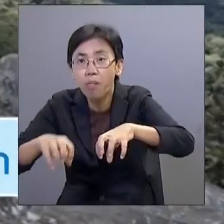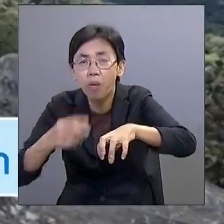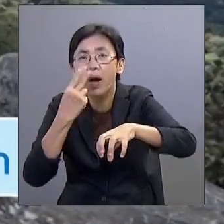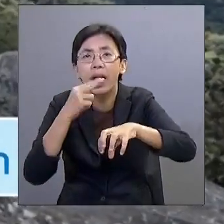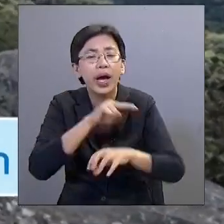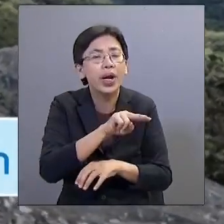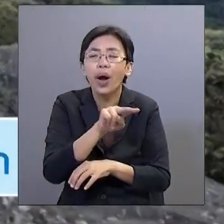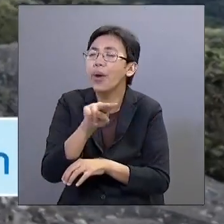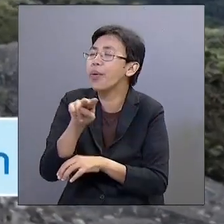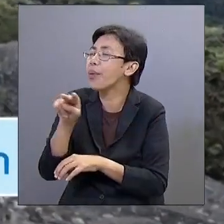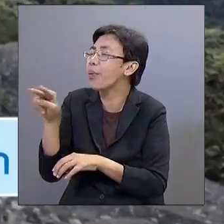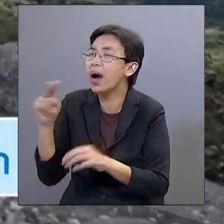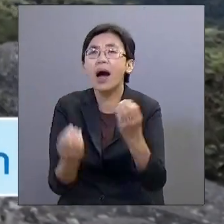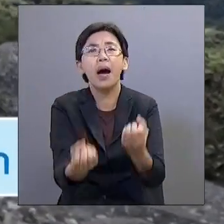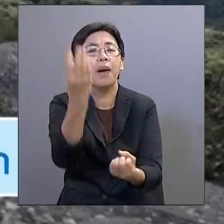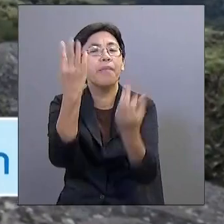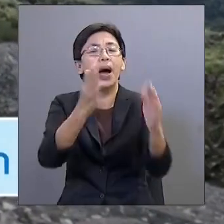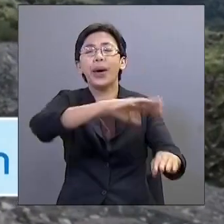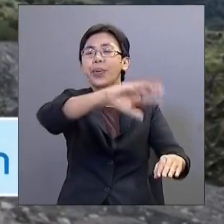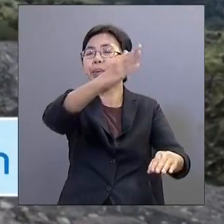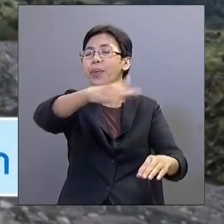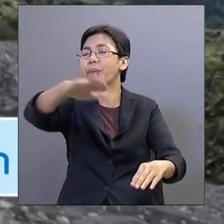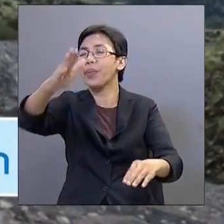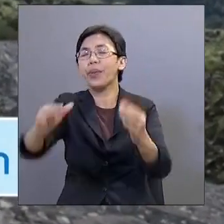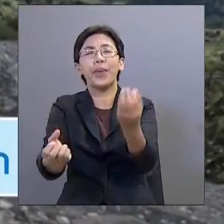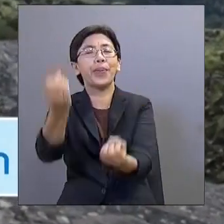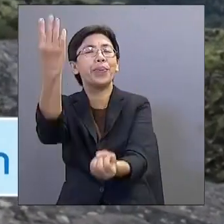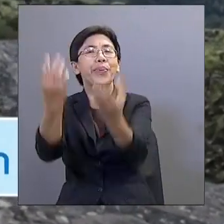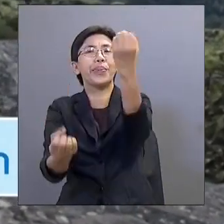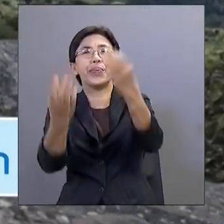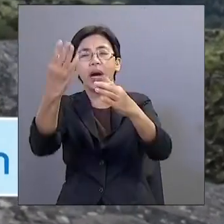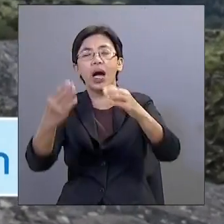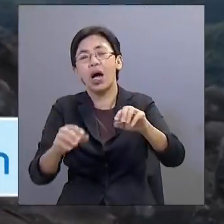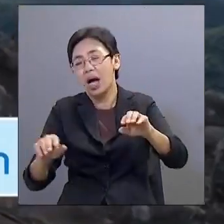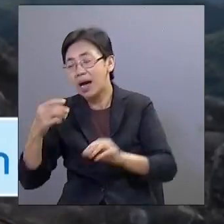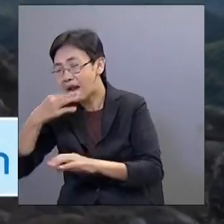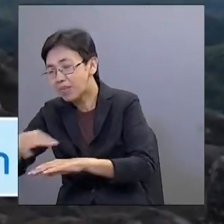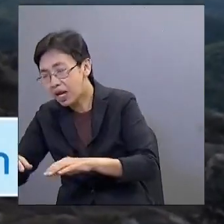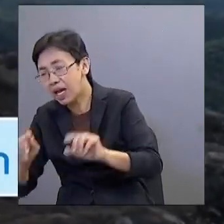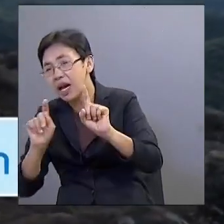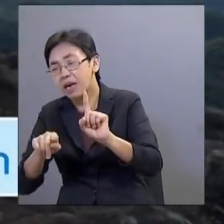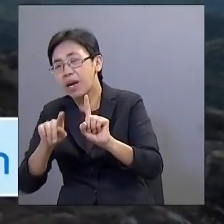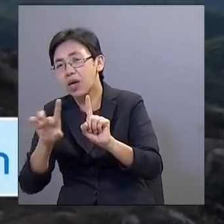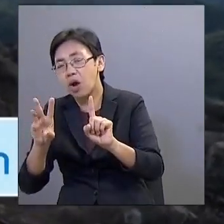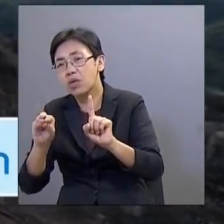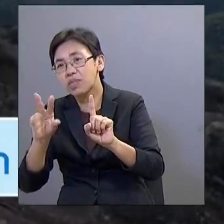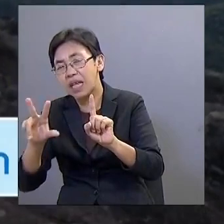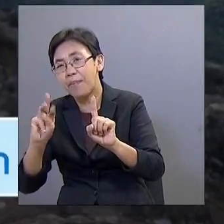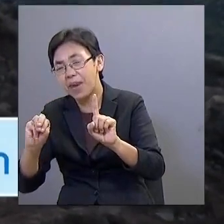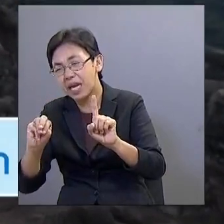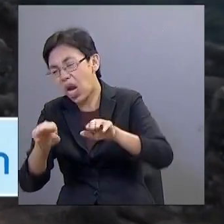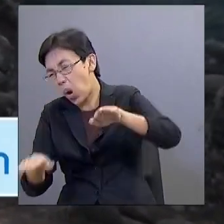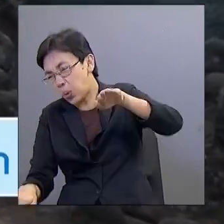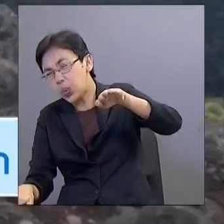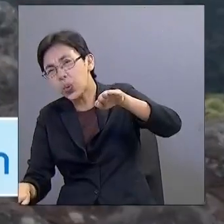วทัศน์ธรรมชาติผืนป่าและขุนเขาบนหน้าผาที่สูงจากระดับน้ำทะเล 1,262 เมตรได้อย่างกว้างไกลถึงว่าทำไมอาก